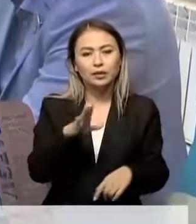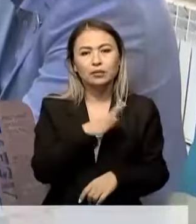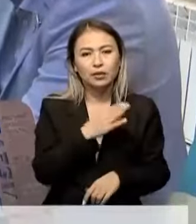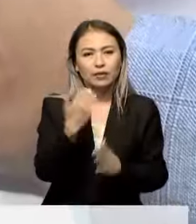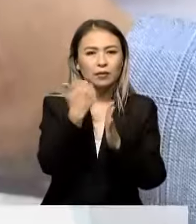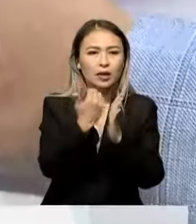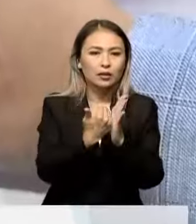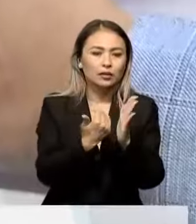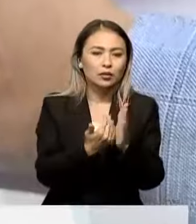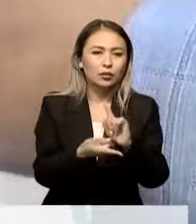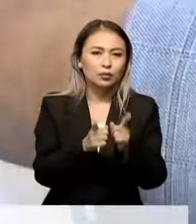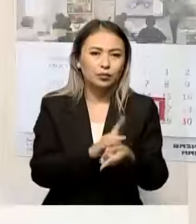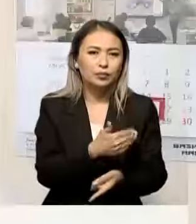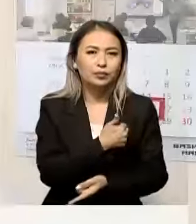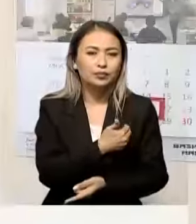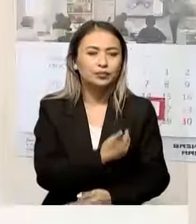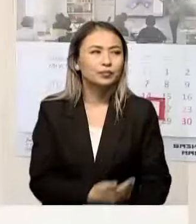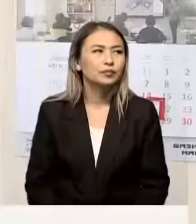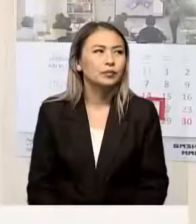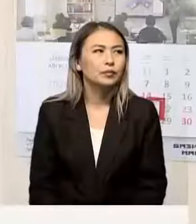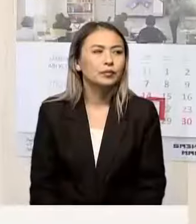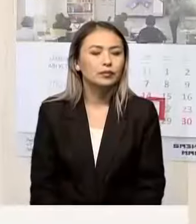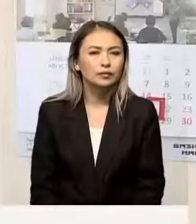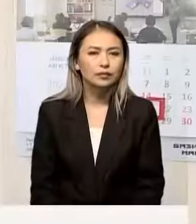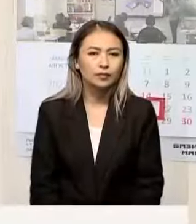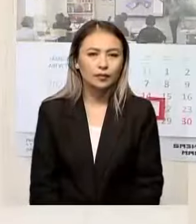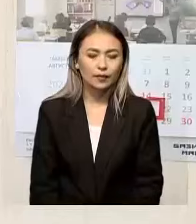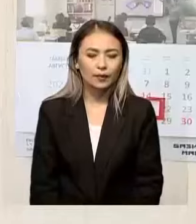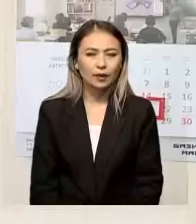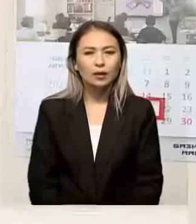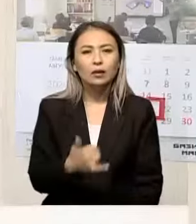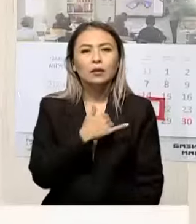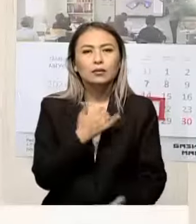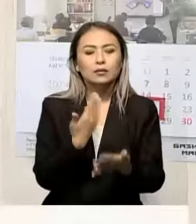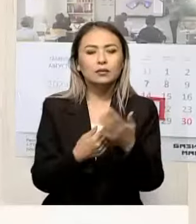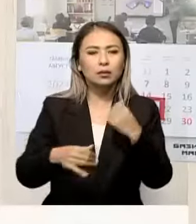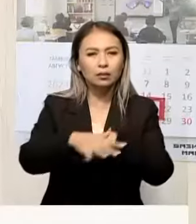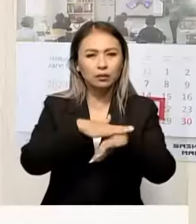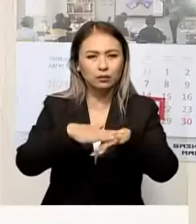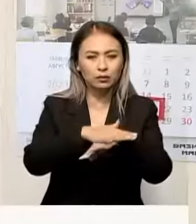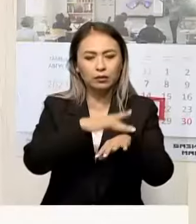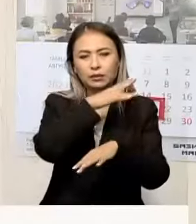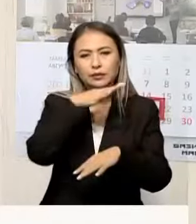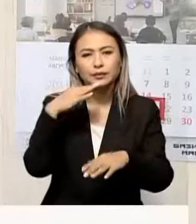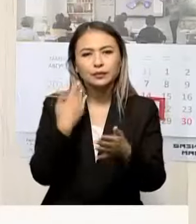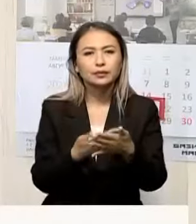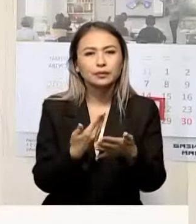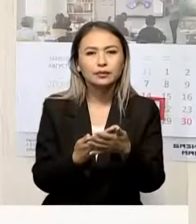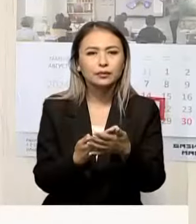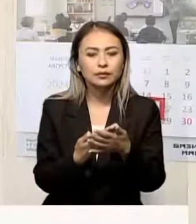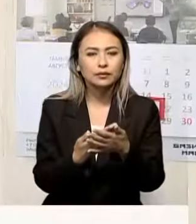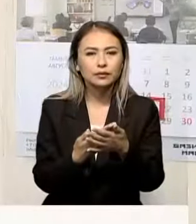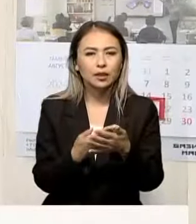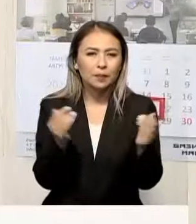осы бағытта түзілсе деген пікірде. Бізде енді менталитет былай ғой. Бізде халық көбінесе жаңағы қандай